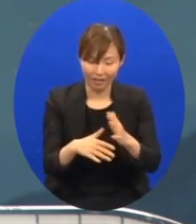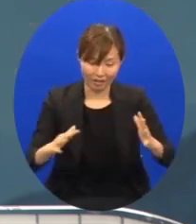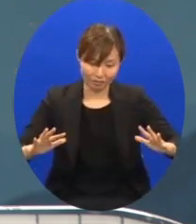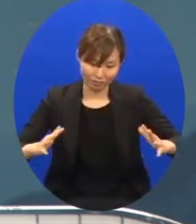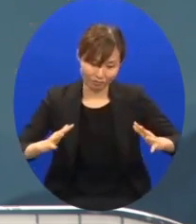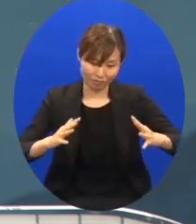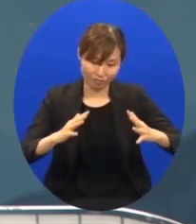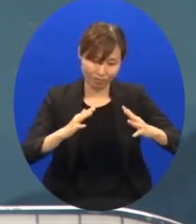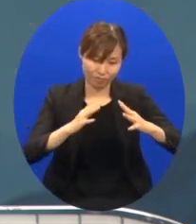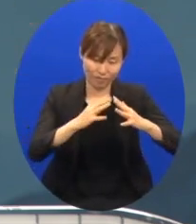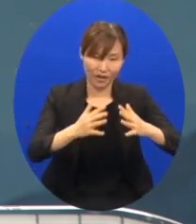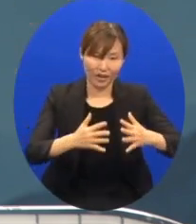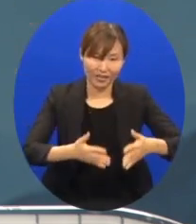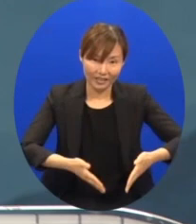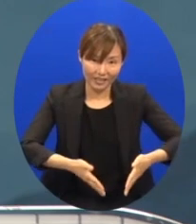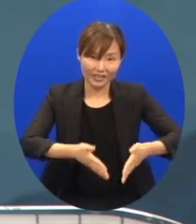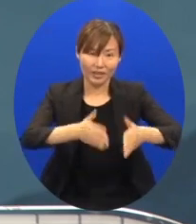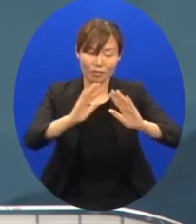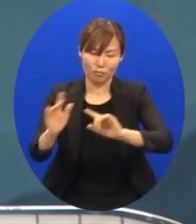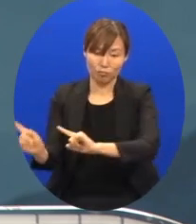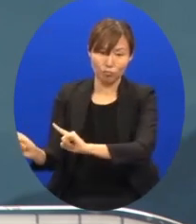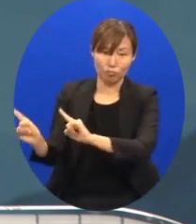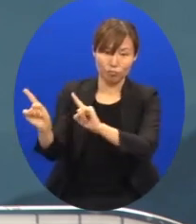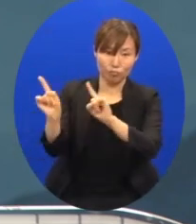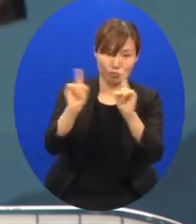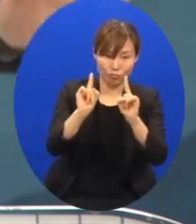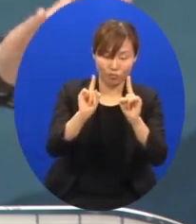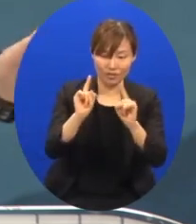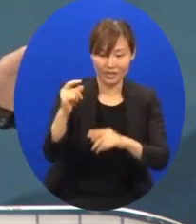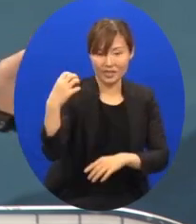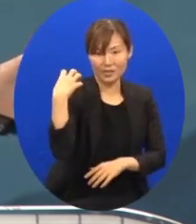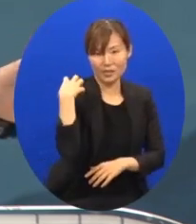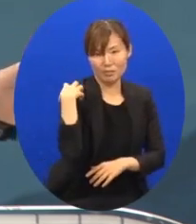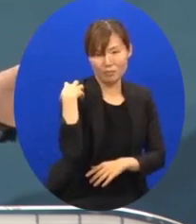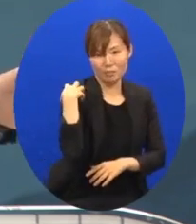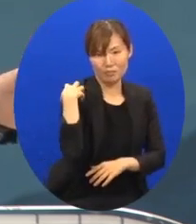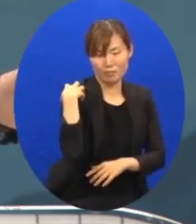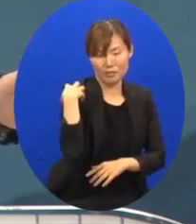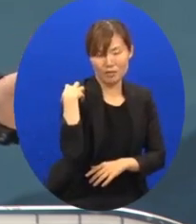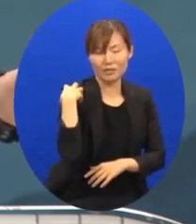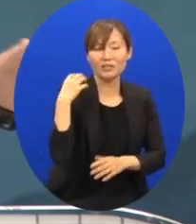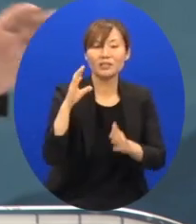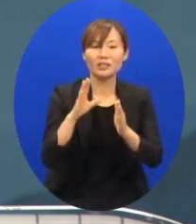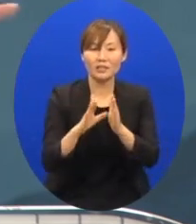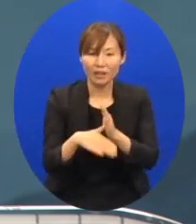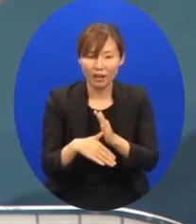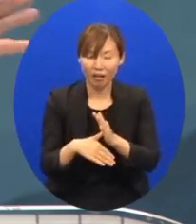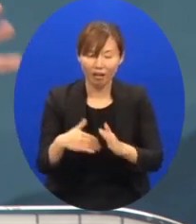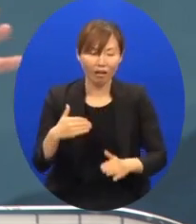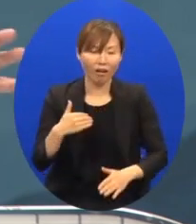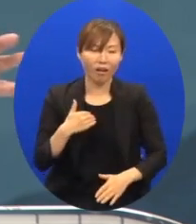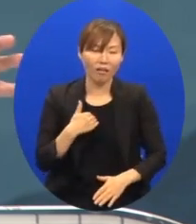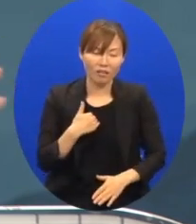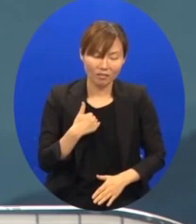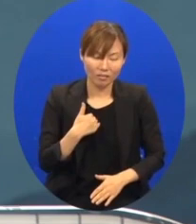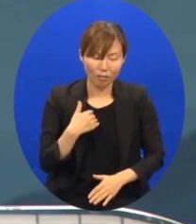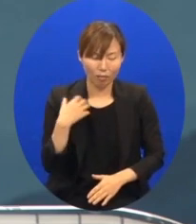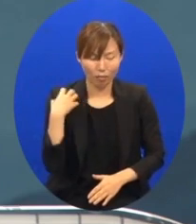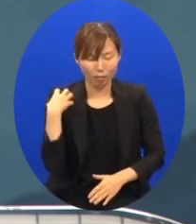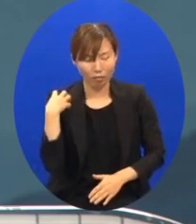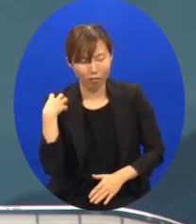교회로 일으키고 부흥시킬 라 저에게는 불가능한 일이었어 이런 내가 할 수 있는 일이